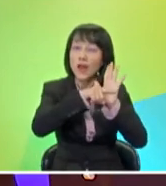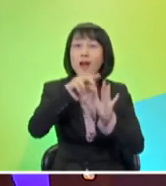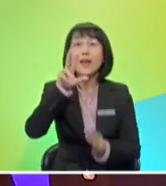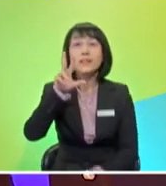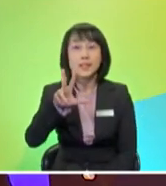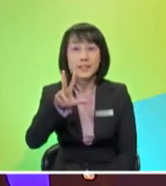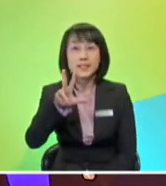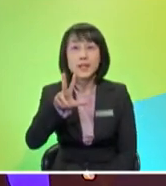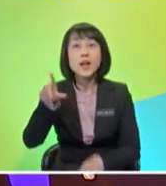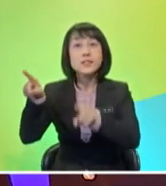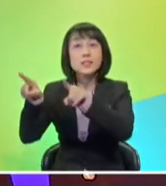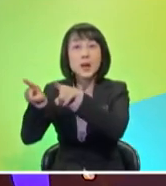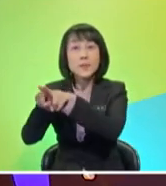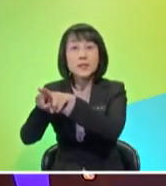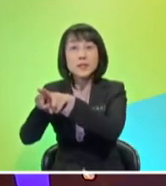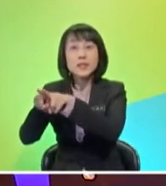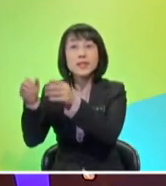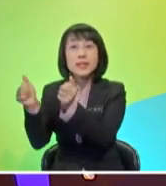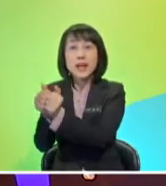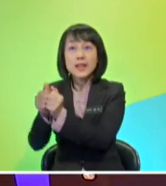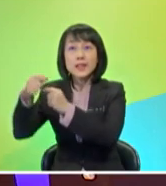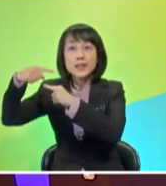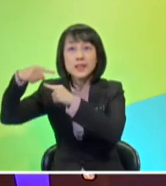3 sama dengan